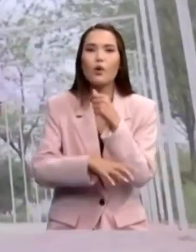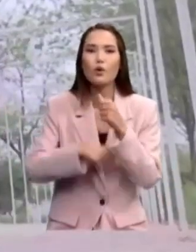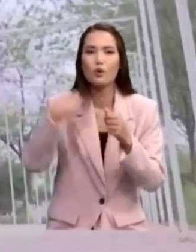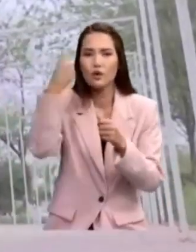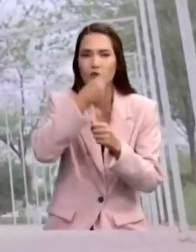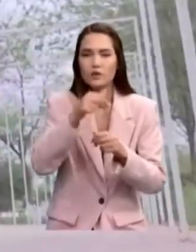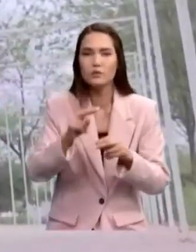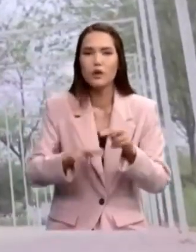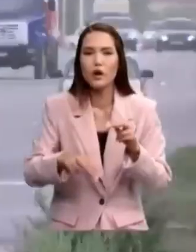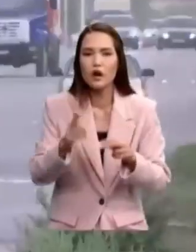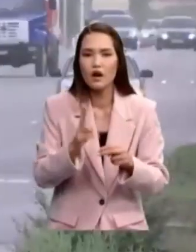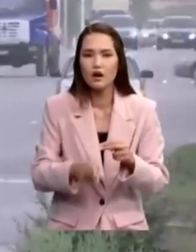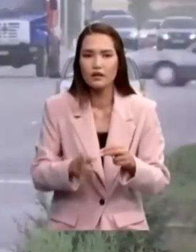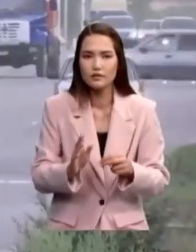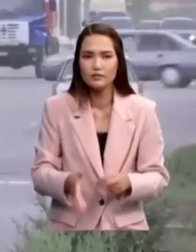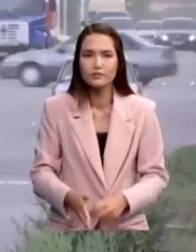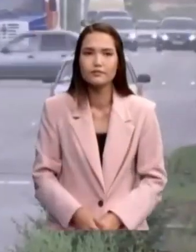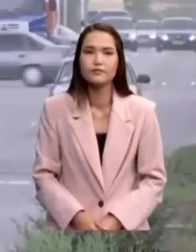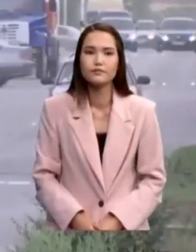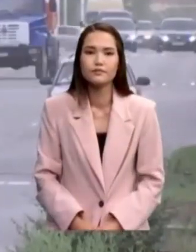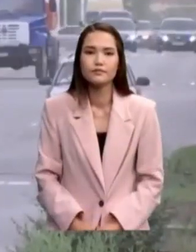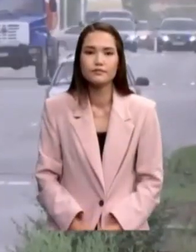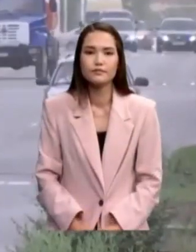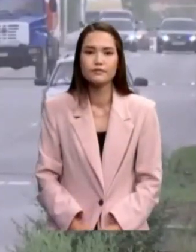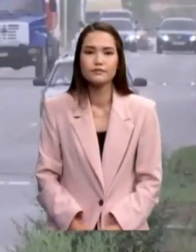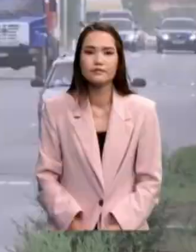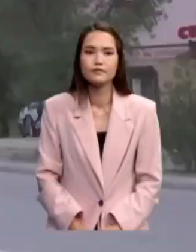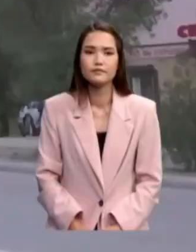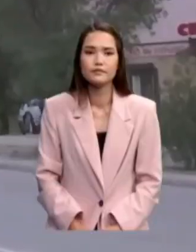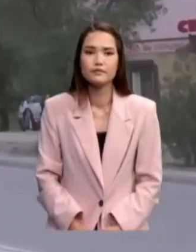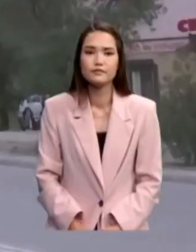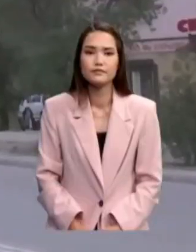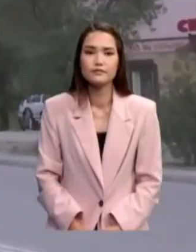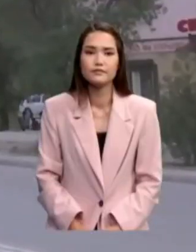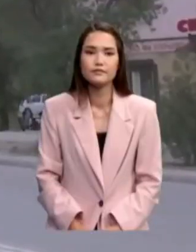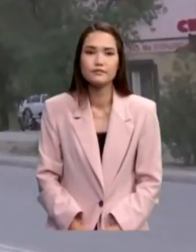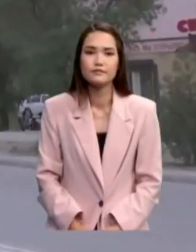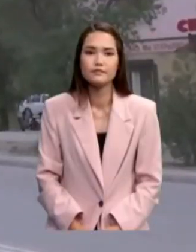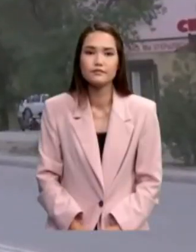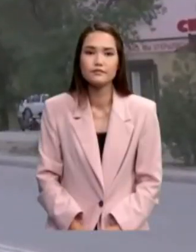аяқталады деп жоспарланған. Нұрлан Қуанышбай, Мұхамеджат Қаманғыстау облысы, Атамекен Бизнес.